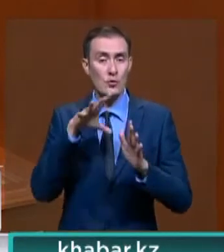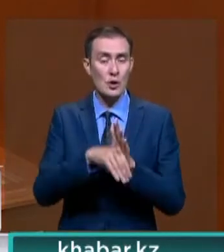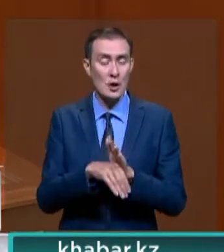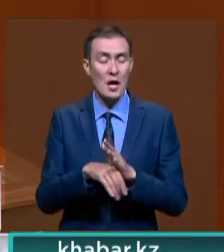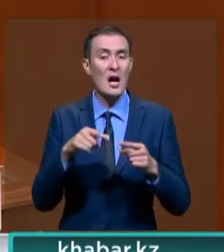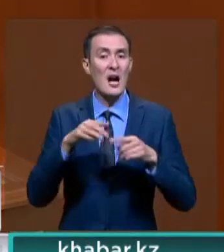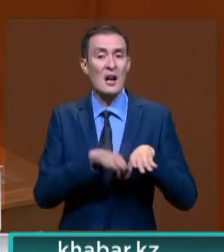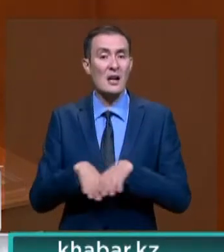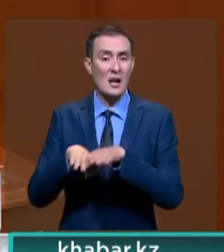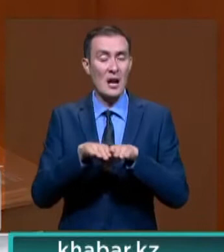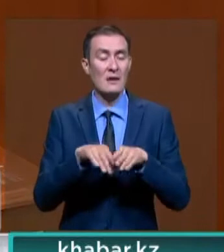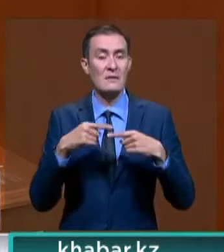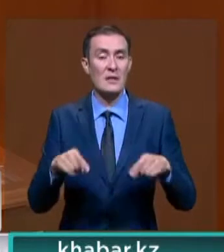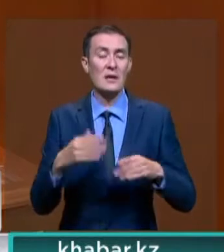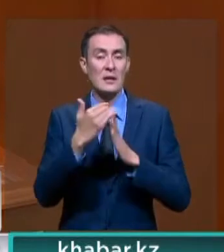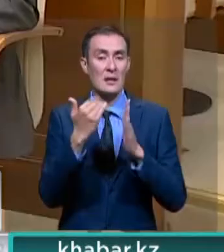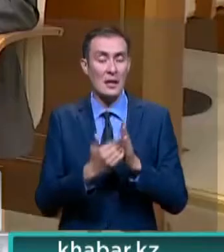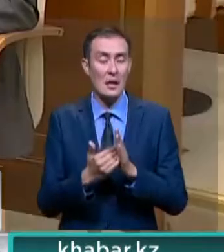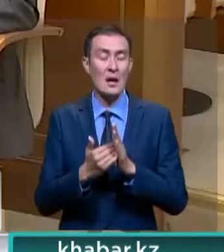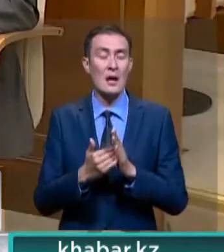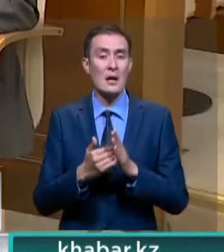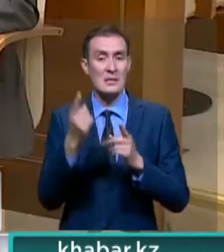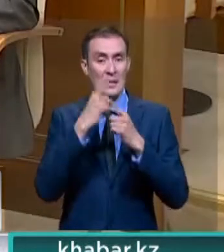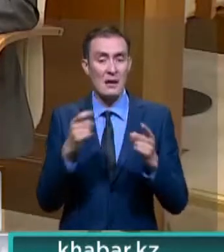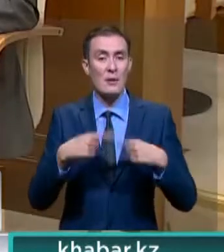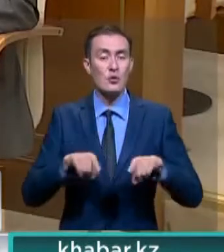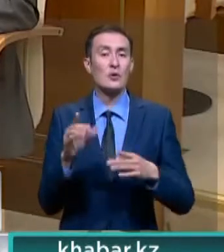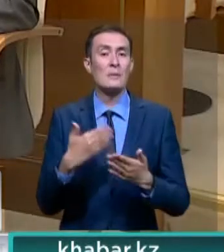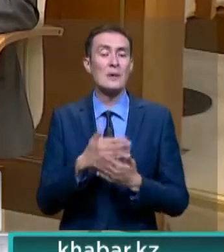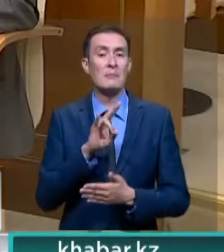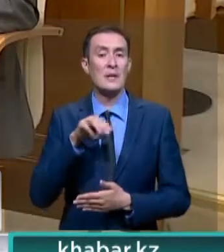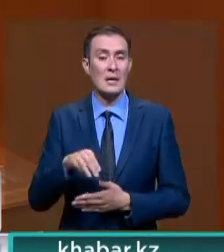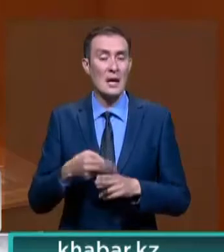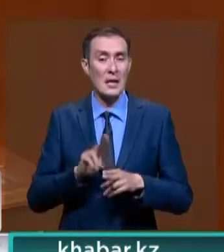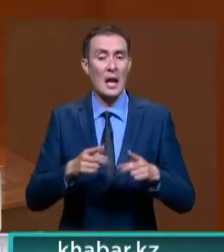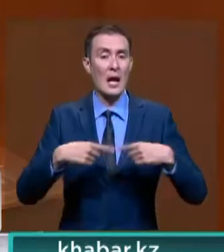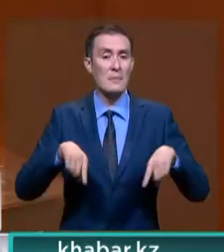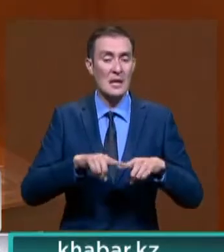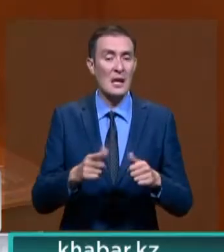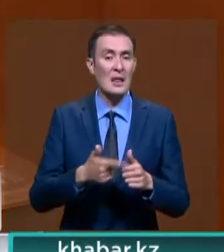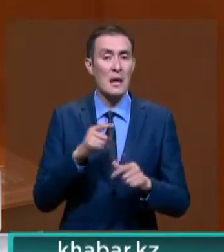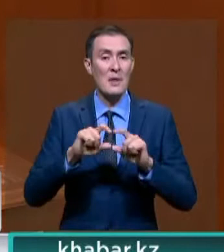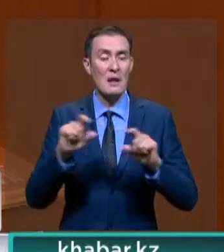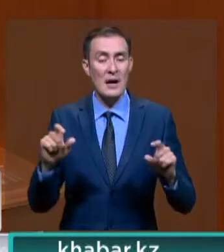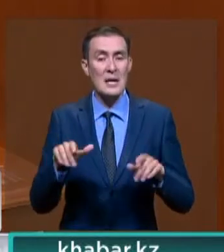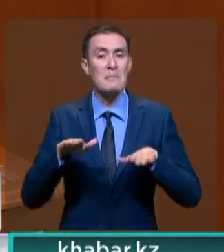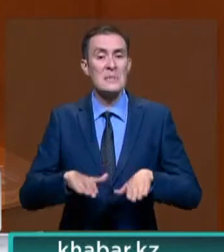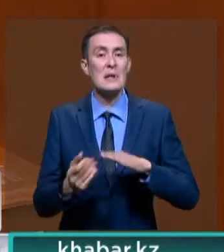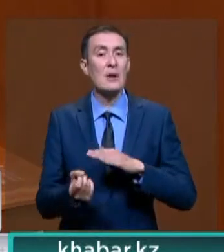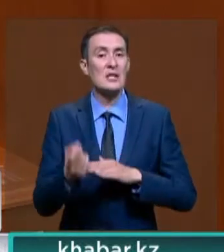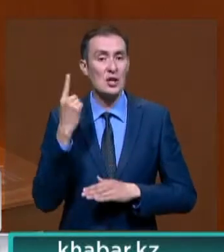абсолютно разные критерии при заявке объектов. Что такое НМПТ? Это объект наименования места